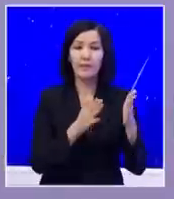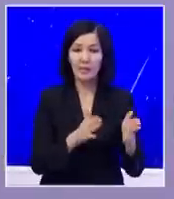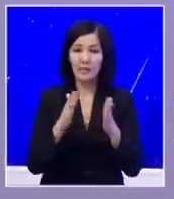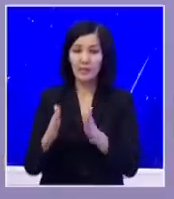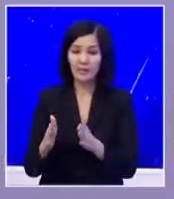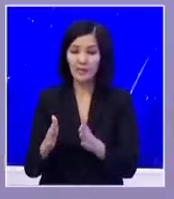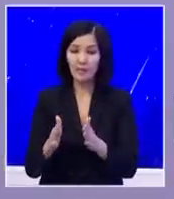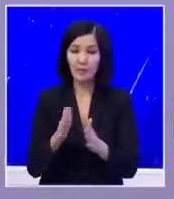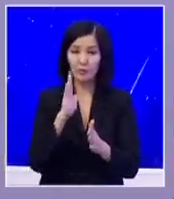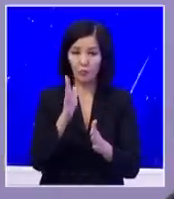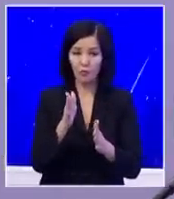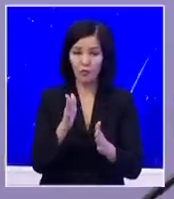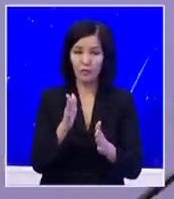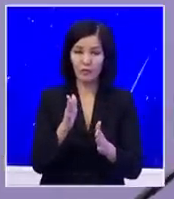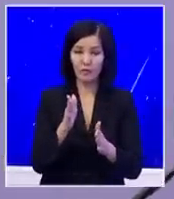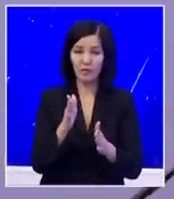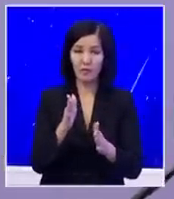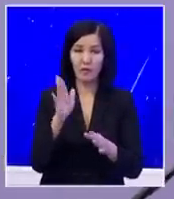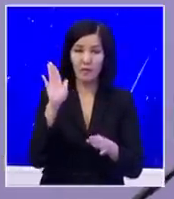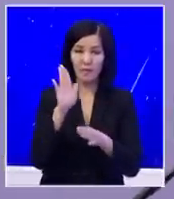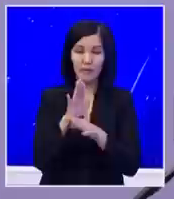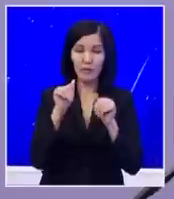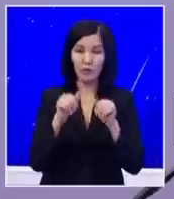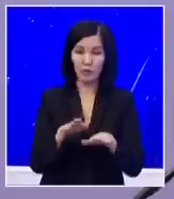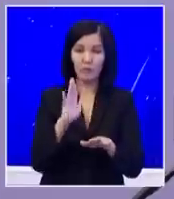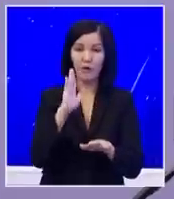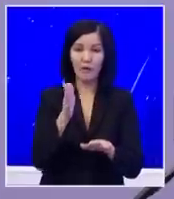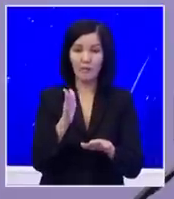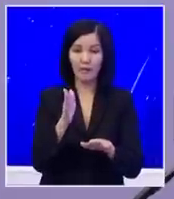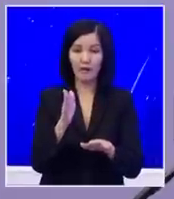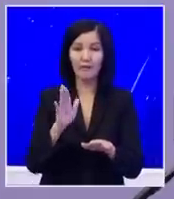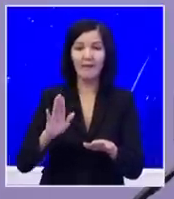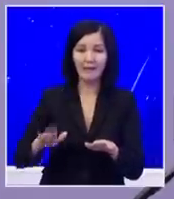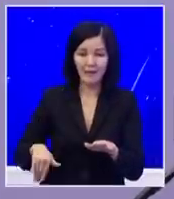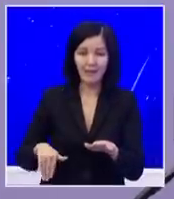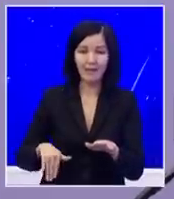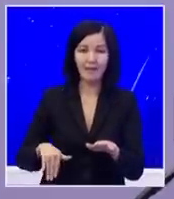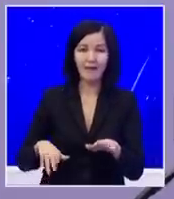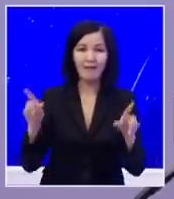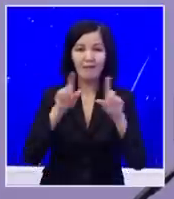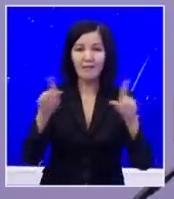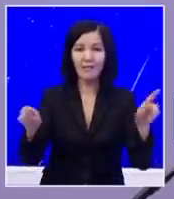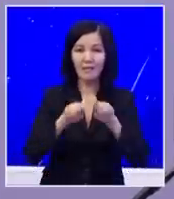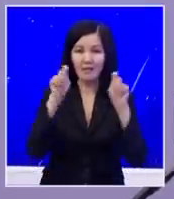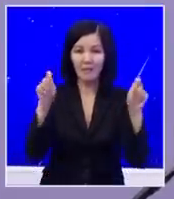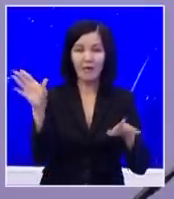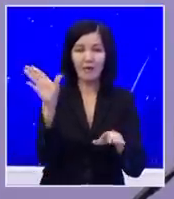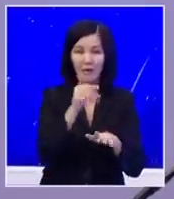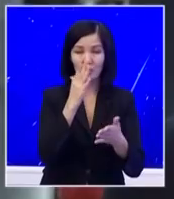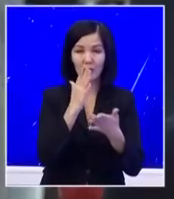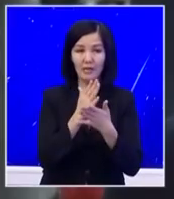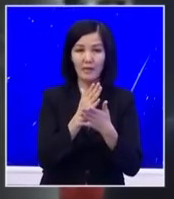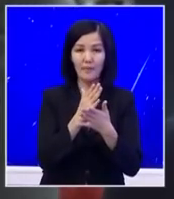Кезек-кезегімен. Мынау пославление дейді ғой, сонда шешім қабылдап, мынау нысандардың бәрін ашыватырмыз. Соның